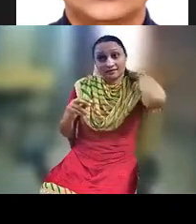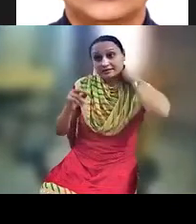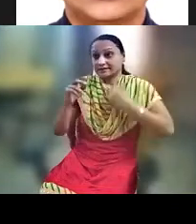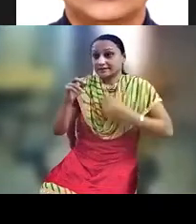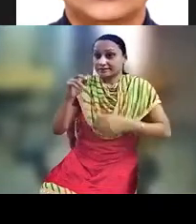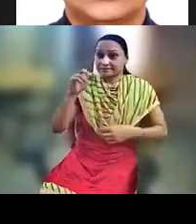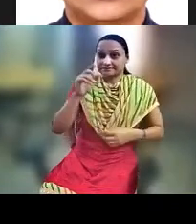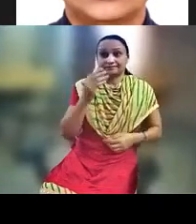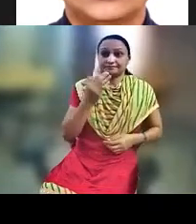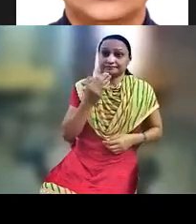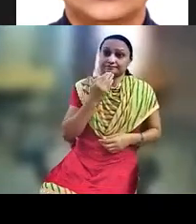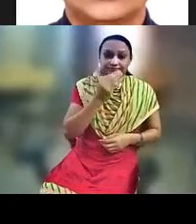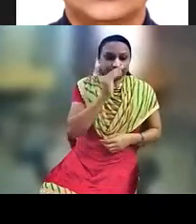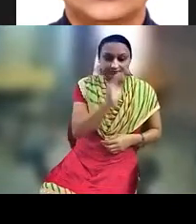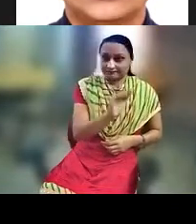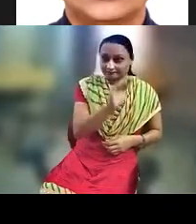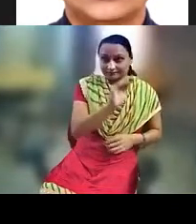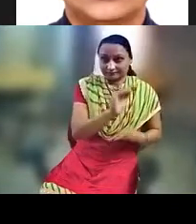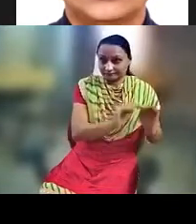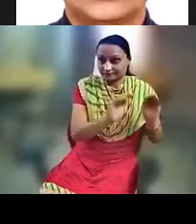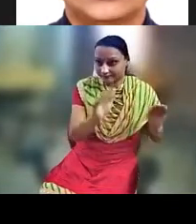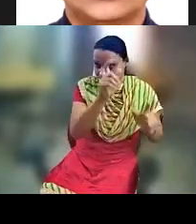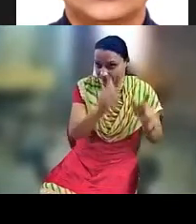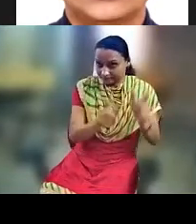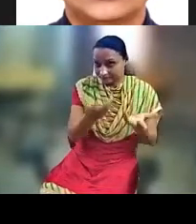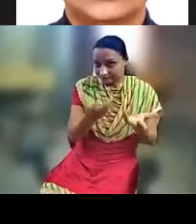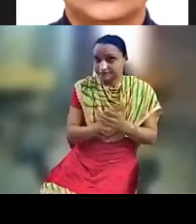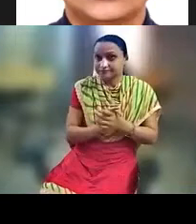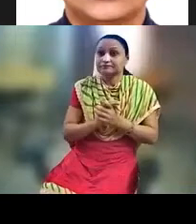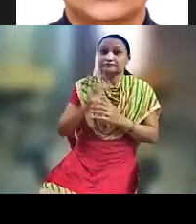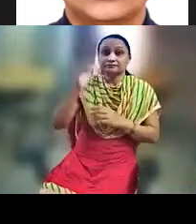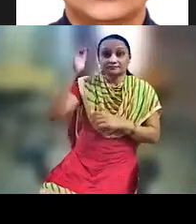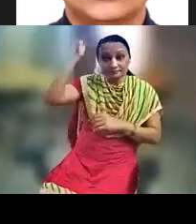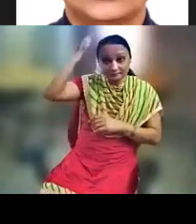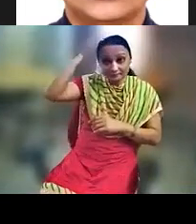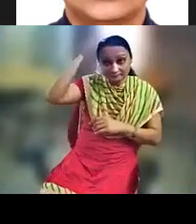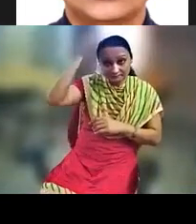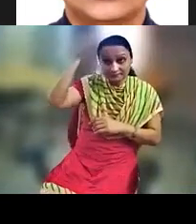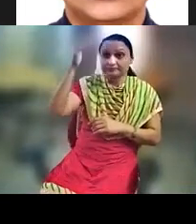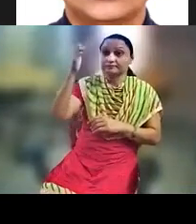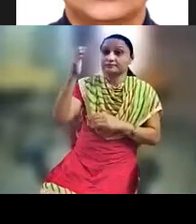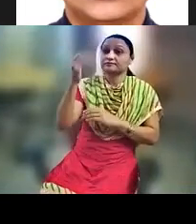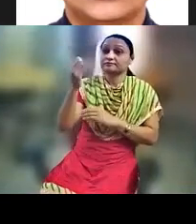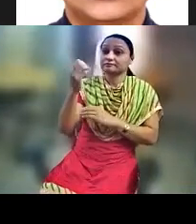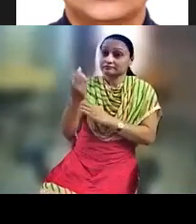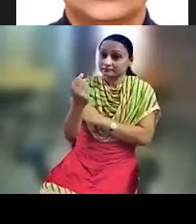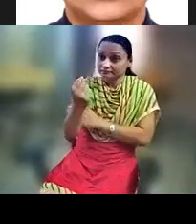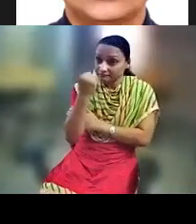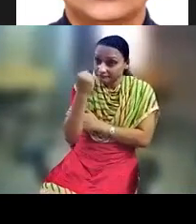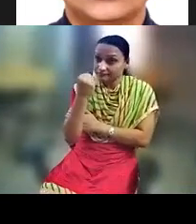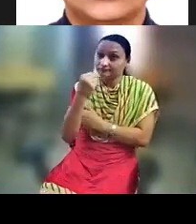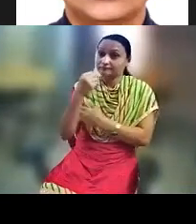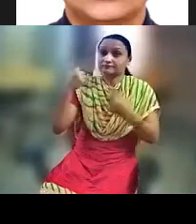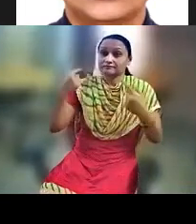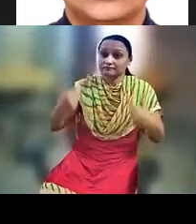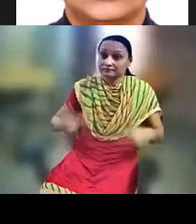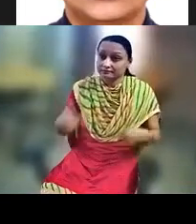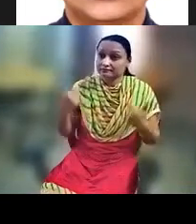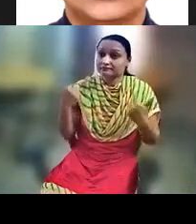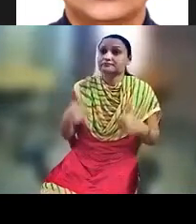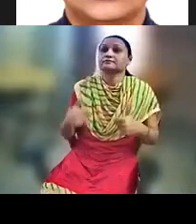ऑफ डिस्ट्रेस, ओवरऑल गुड फिजिकल एंड मेंटल हेल्थ एंड आउटलुक और गुड क्वालिटी ऑफ